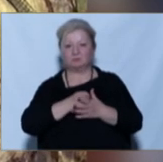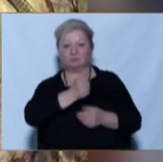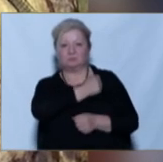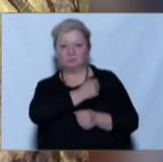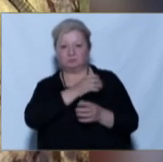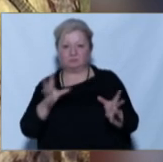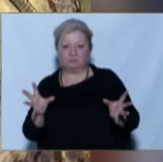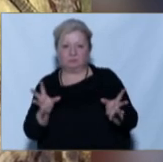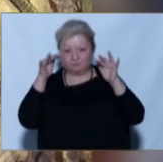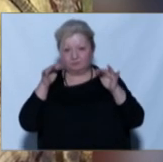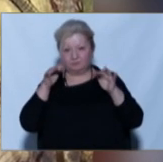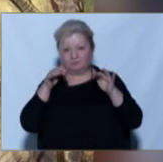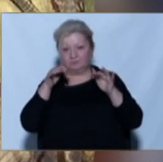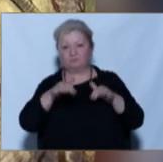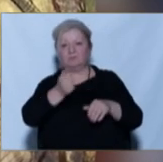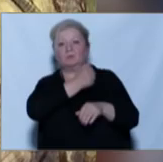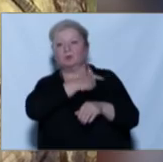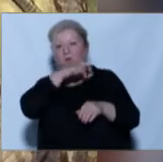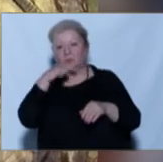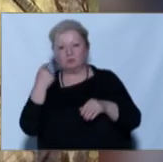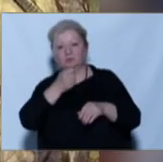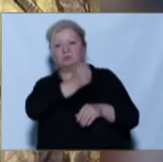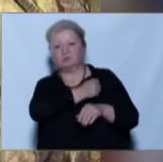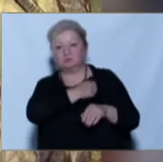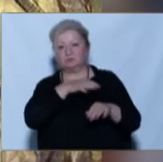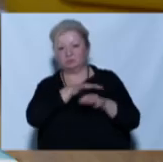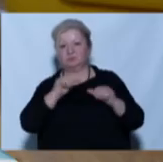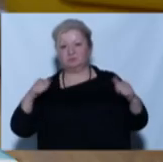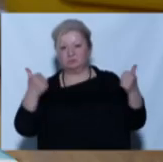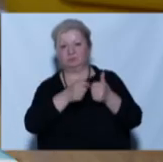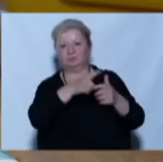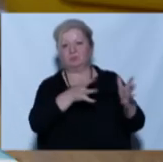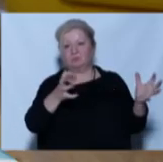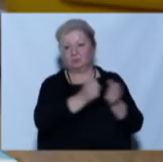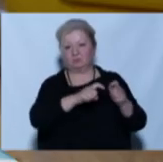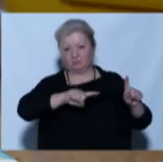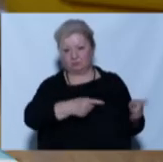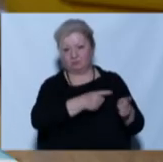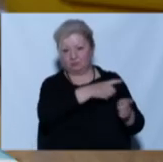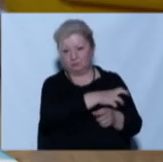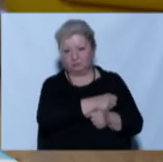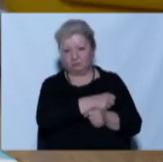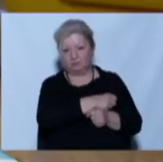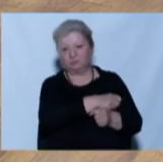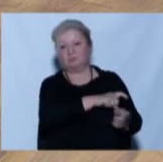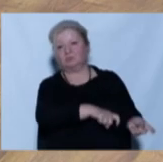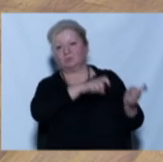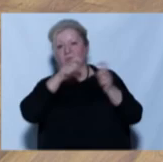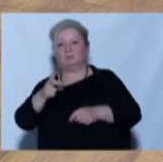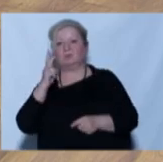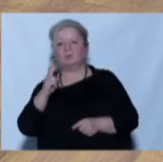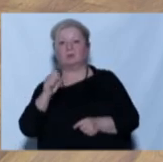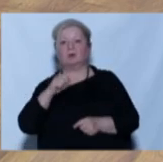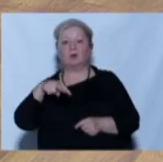დანებებოდა რუსეთის ჯარებს. დატყვეობული შამილი კალუგაში გადაასახლეს, სადაც მან 9 წელი